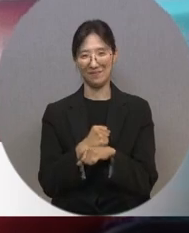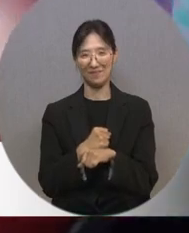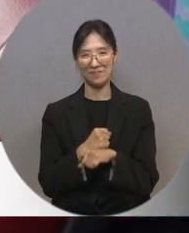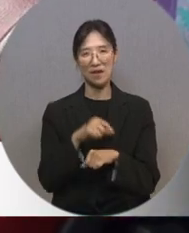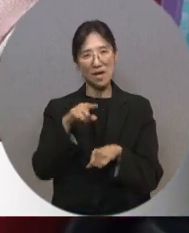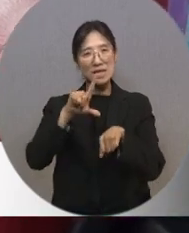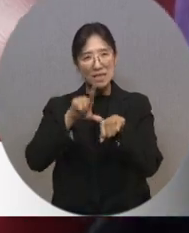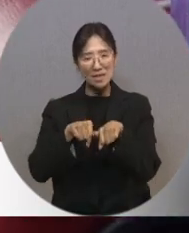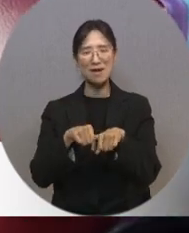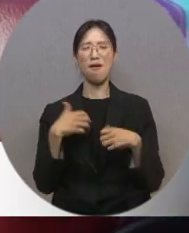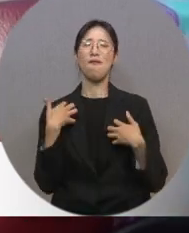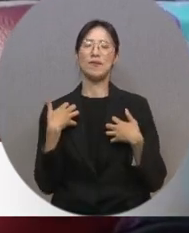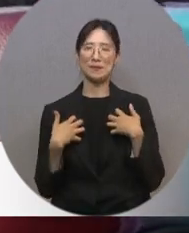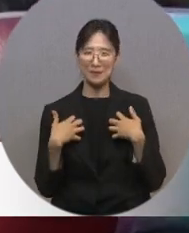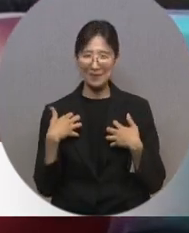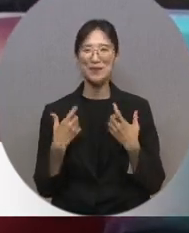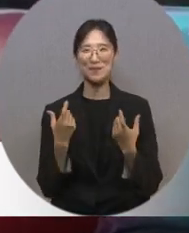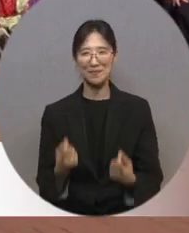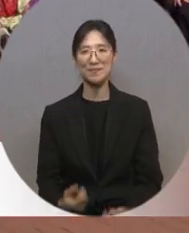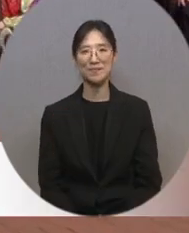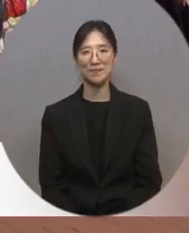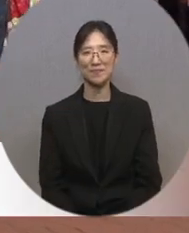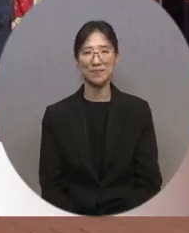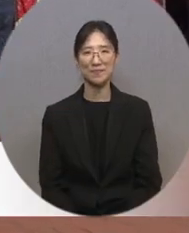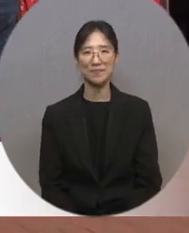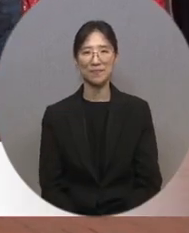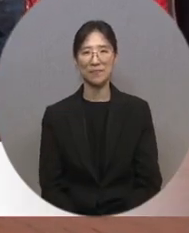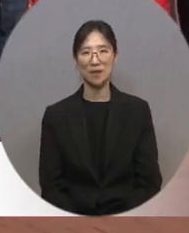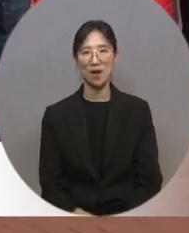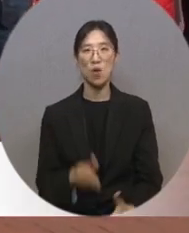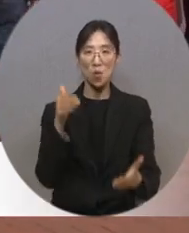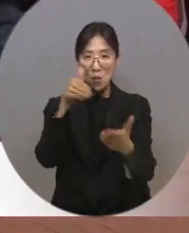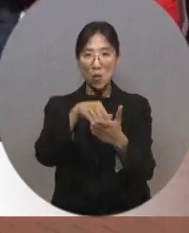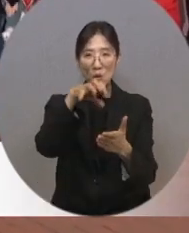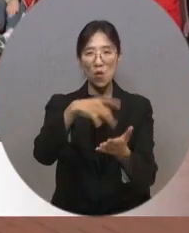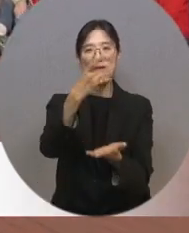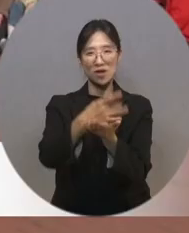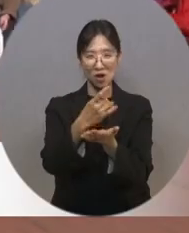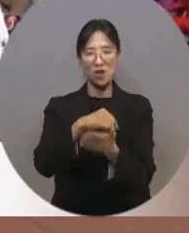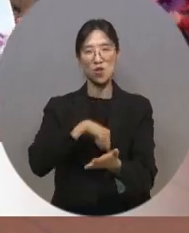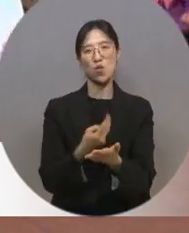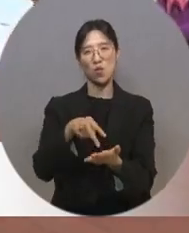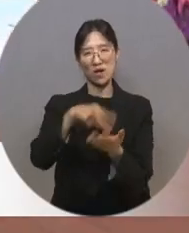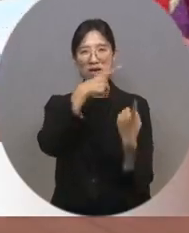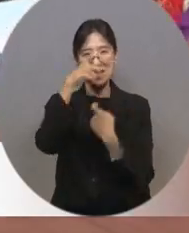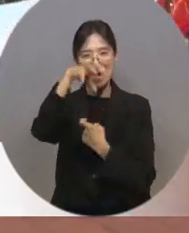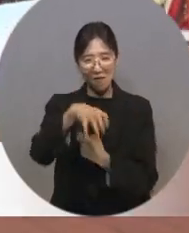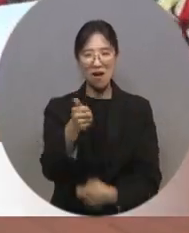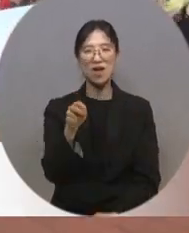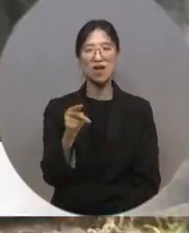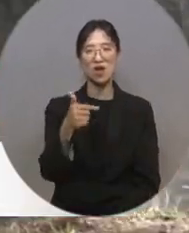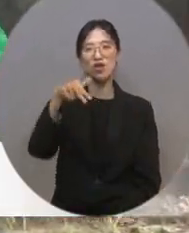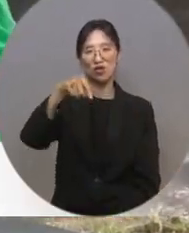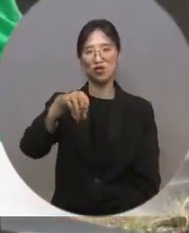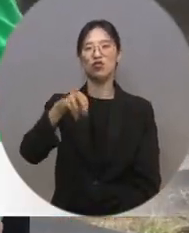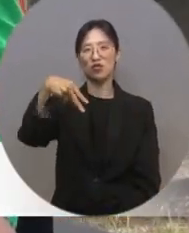그 시간조차 즐거움인 듯 보입니다. 목적지는 천안 독립기념관과